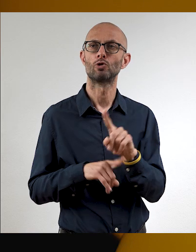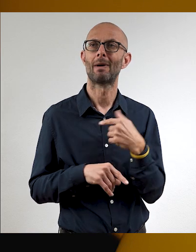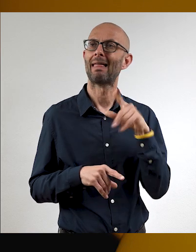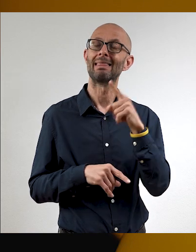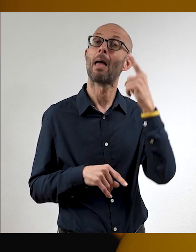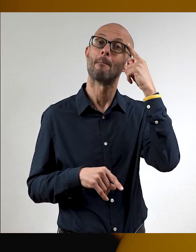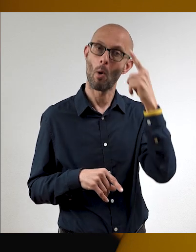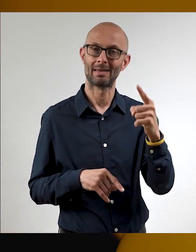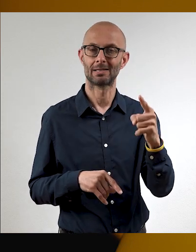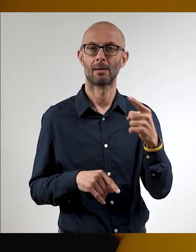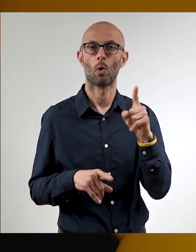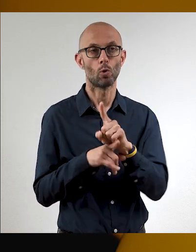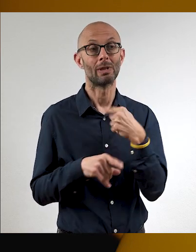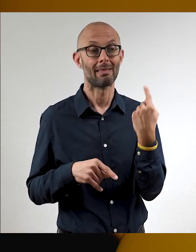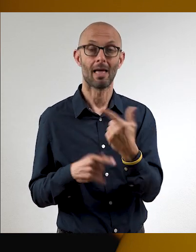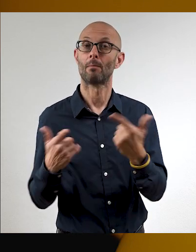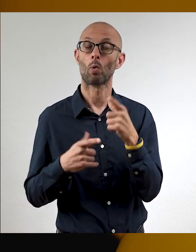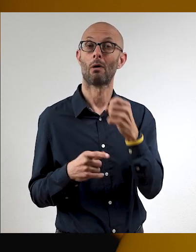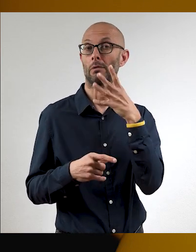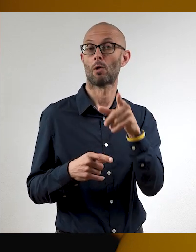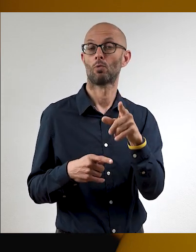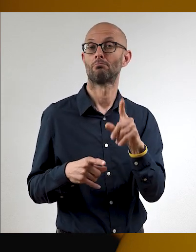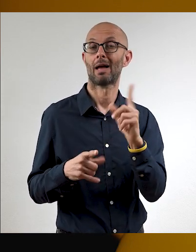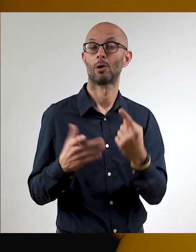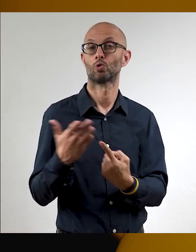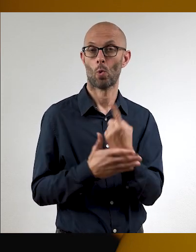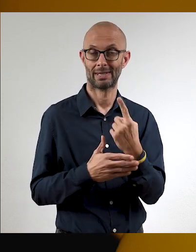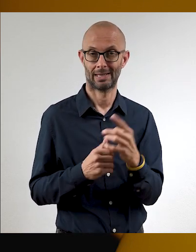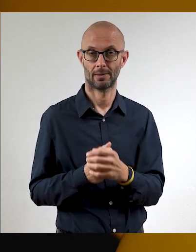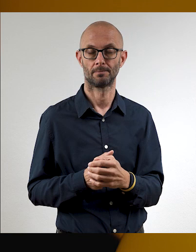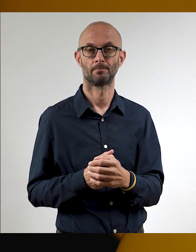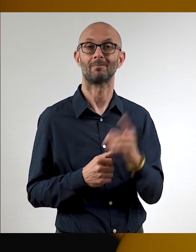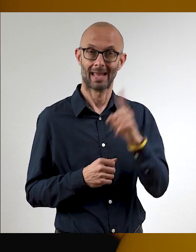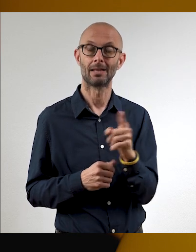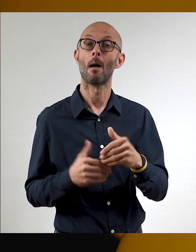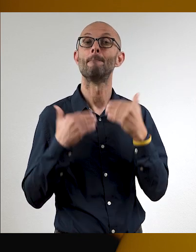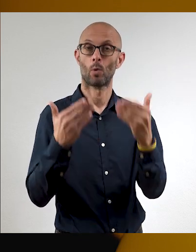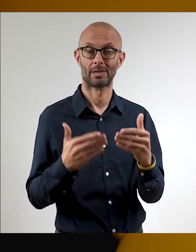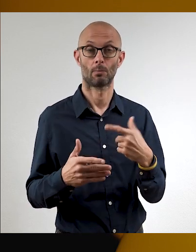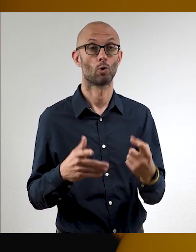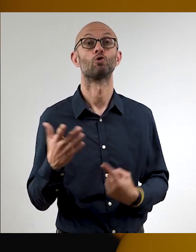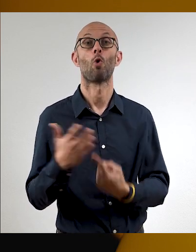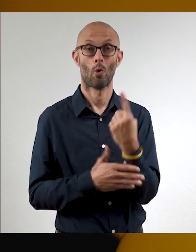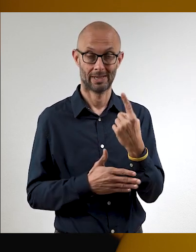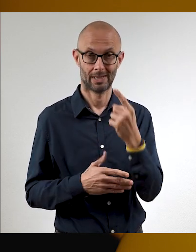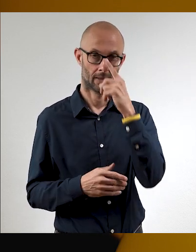ne pomislimo, da se tudi nam lahko kdaj kaj takšnega zgodi in potem, ko se